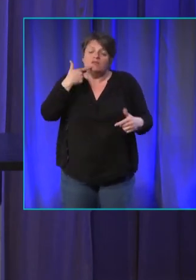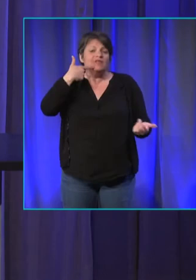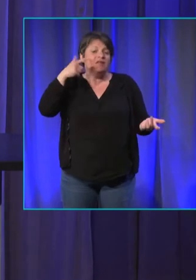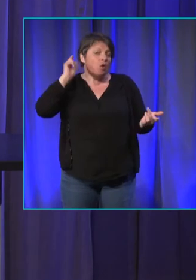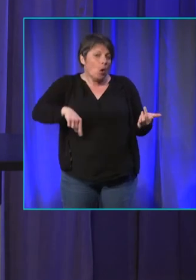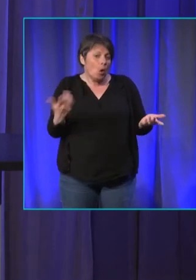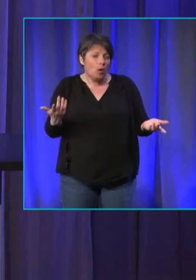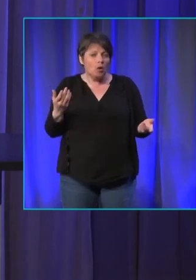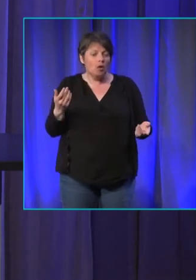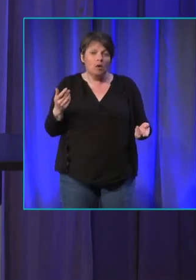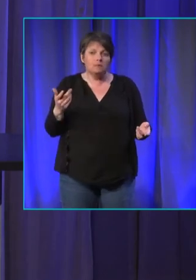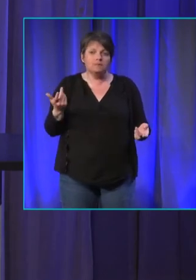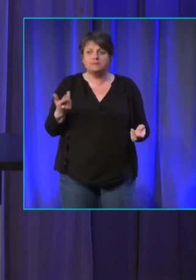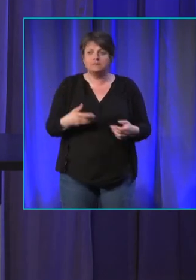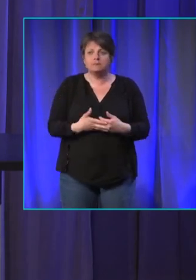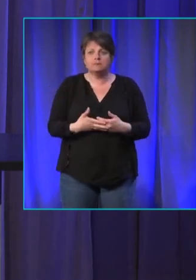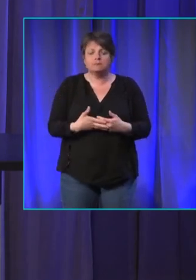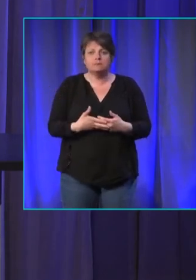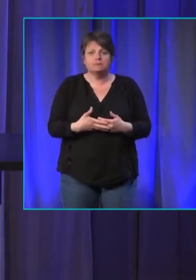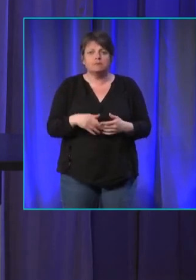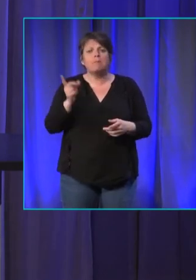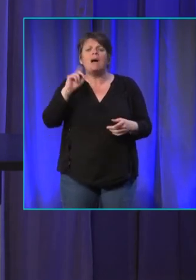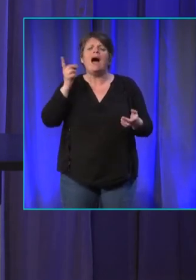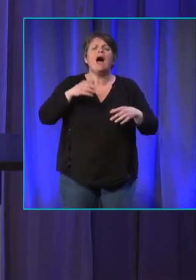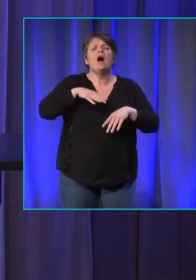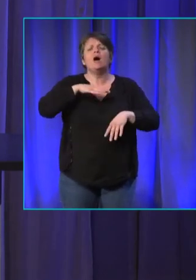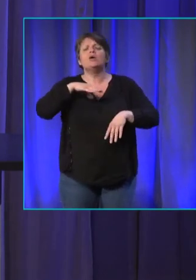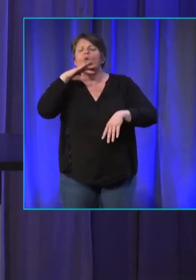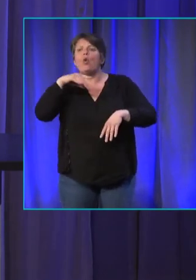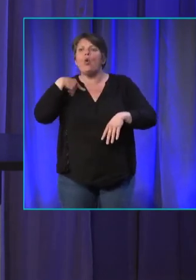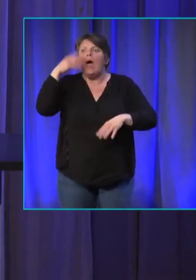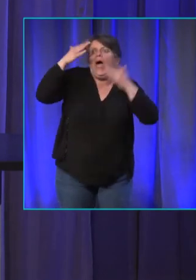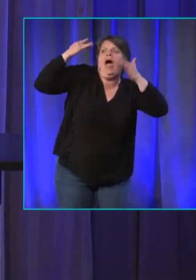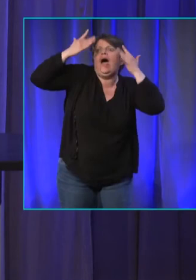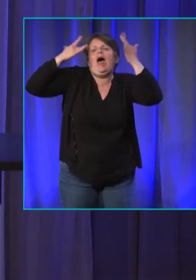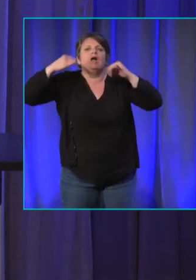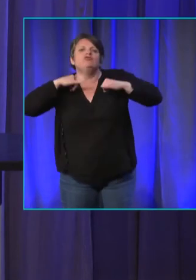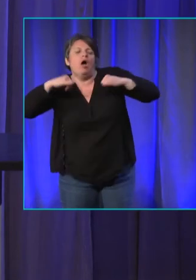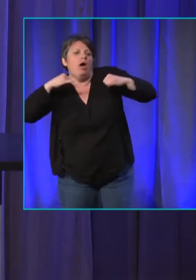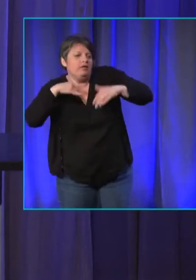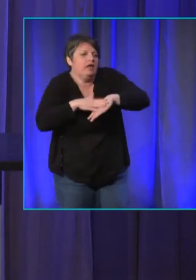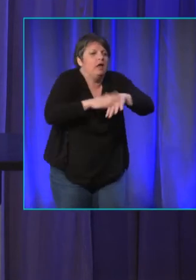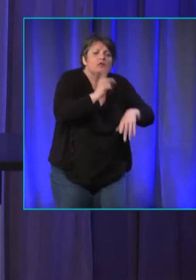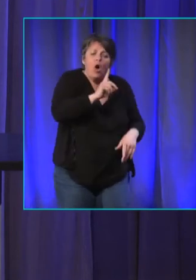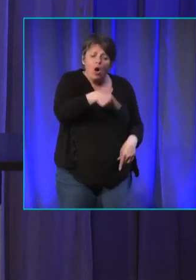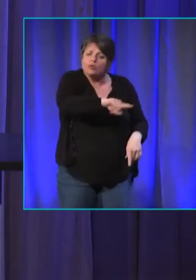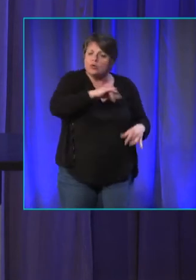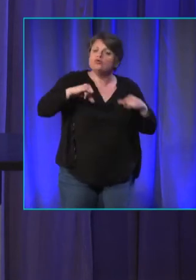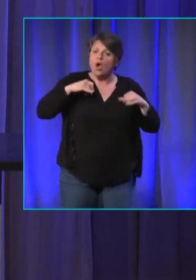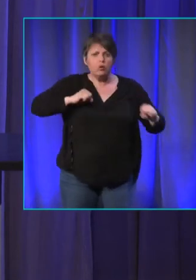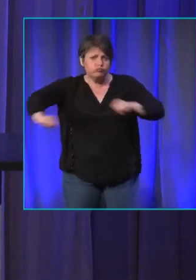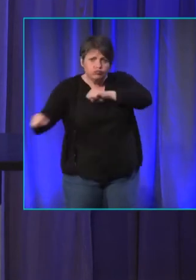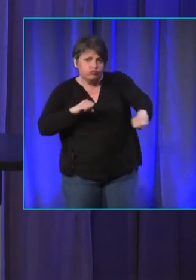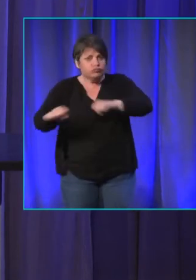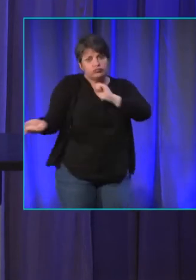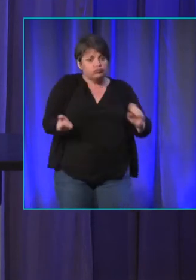il faut éviter d'avoir un signal trop alarmant au niveau de nos jeunes. Parce que nos jeunes, vous voyez, naturellement, ils bougent, ils ont besoin de bouger. Sauf que nous, on